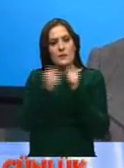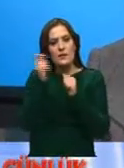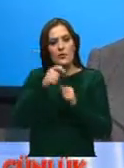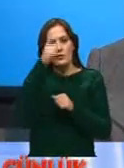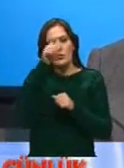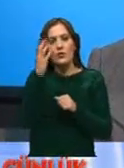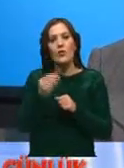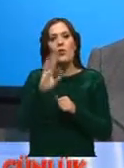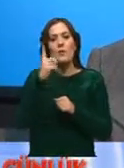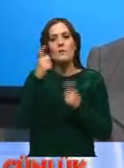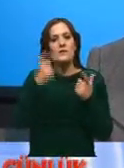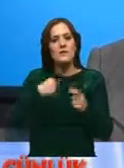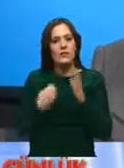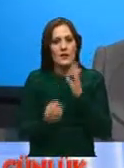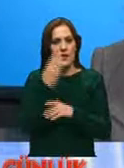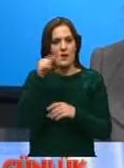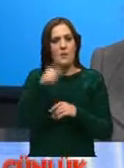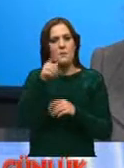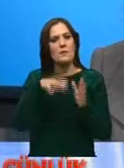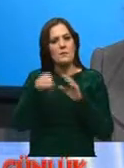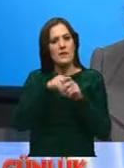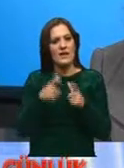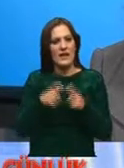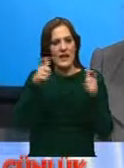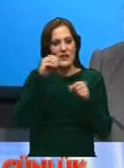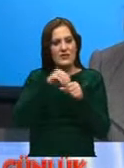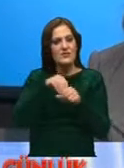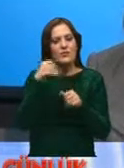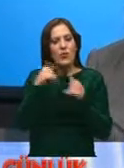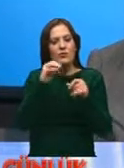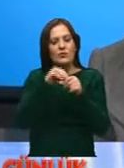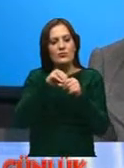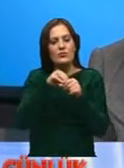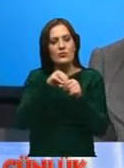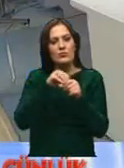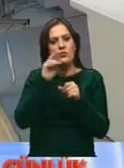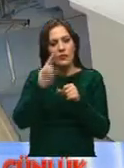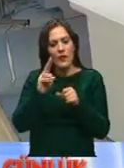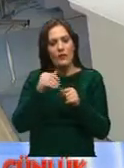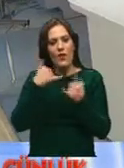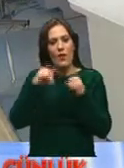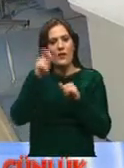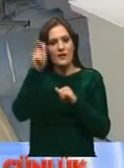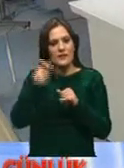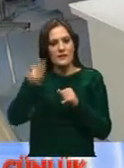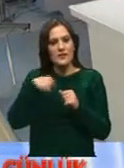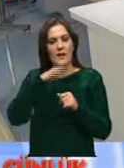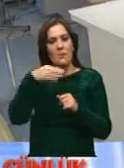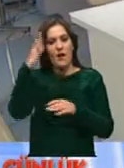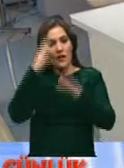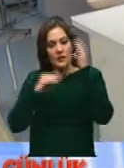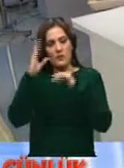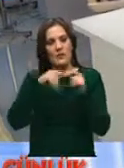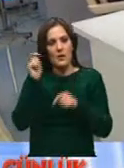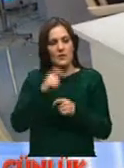Türkiye'de olmayan bir sektörü yaratma. Bir miktar geliştiriciyi canlandırmaya çalışıyoruz. Oyun tarafında oyuncular tarafında farkındalık yaratmaya